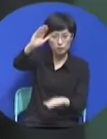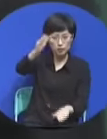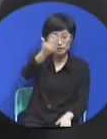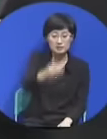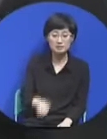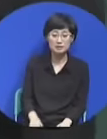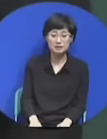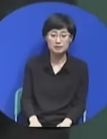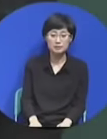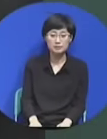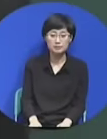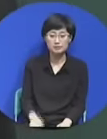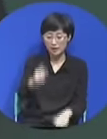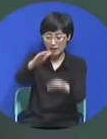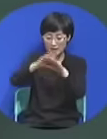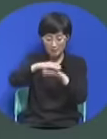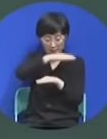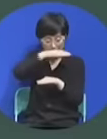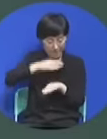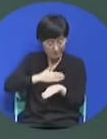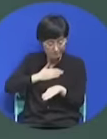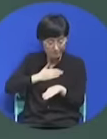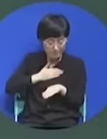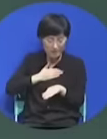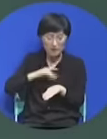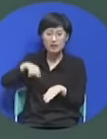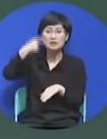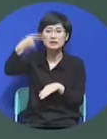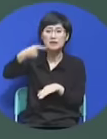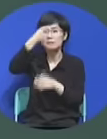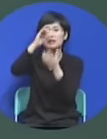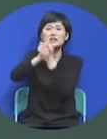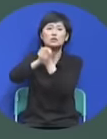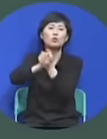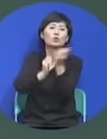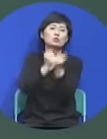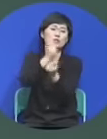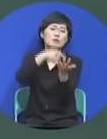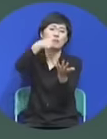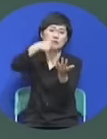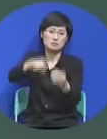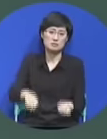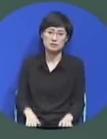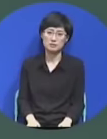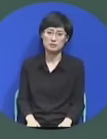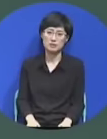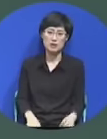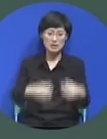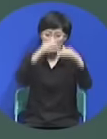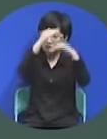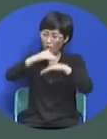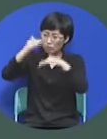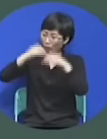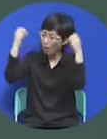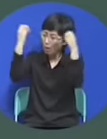这句话的意思是，虽然和睦也重要，但是如果脱掉前面的这些部分的话，礼拜就能成功。 그러고 난 뒤에 기도에 대해서 가르쳤어요. 之后教导了祷告。 어떤 면에서 굉장히 간단한 얘기인데 우리가 깨닫기만 하면 돼요.